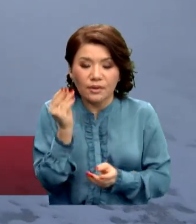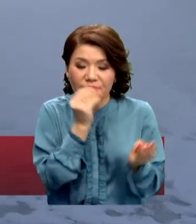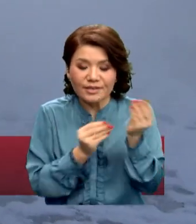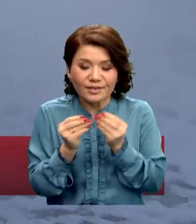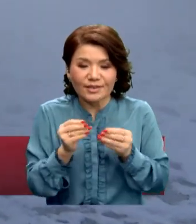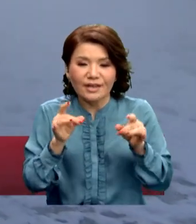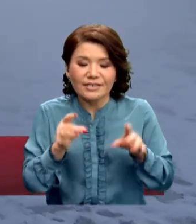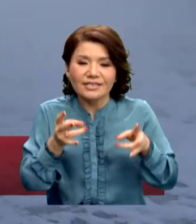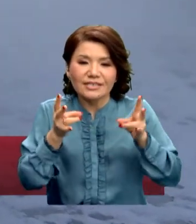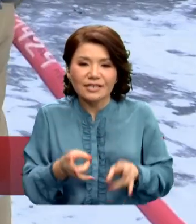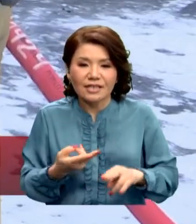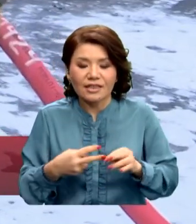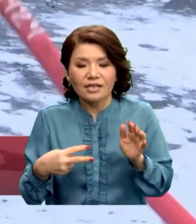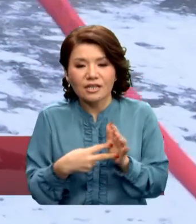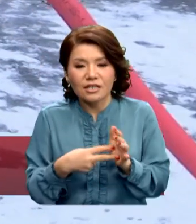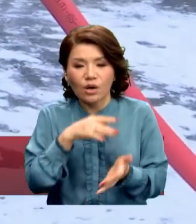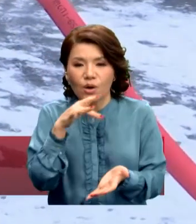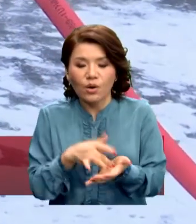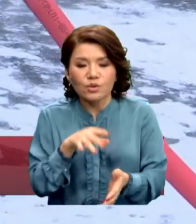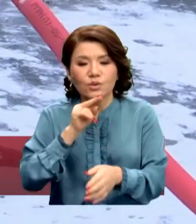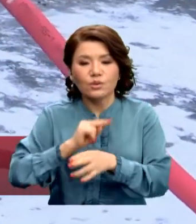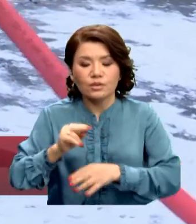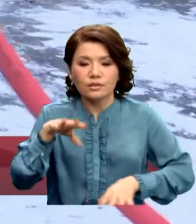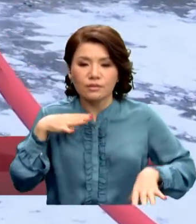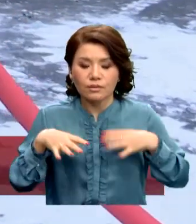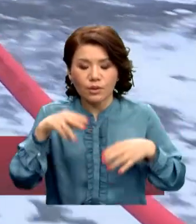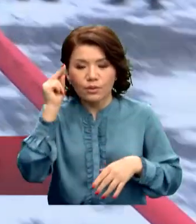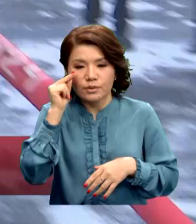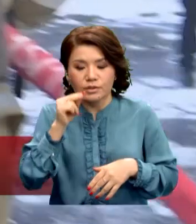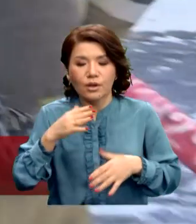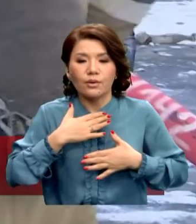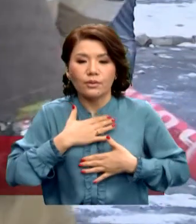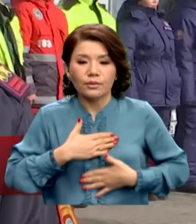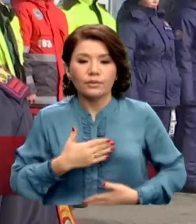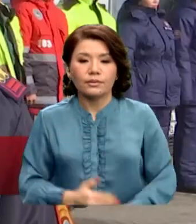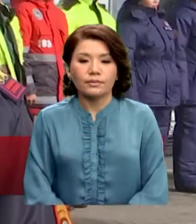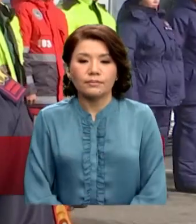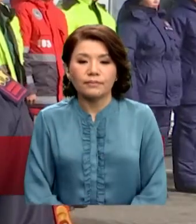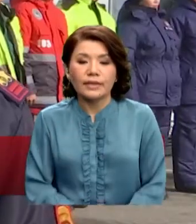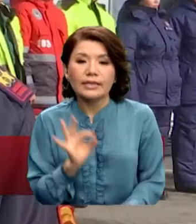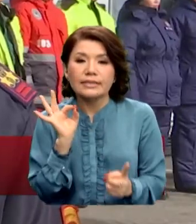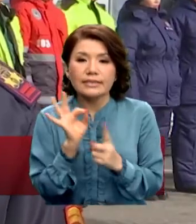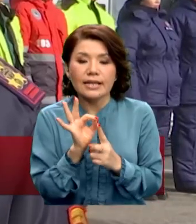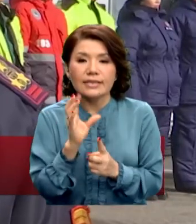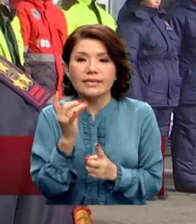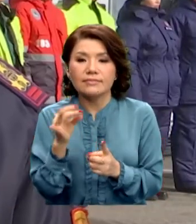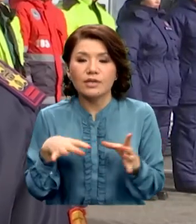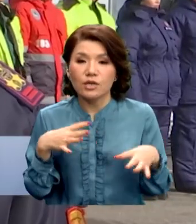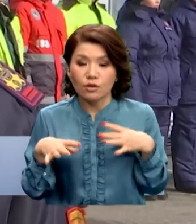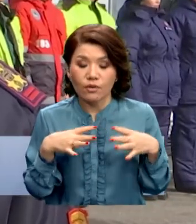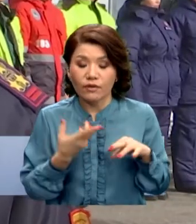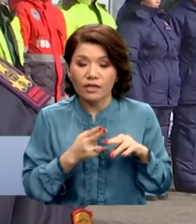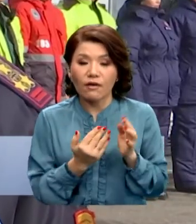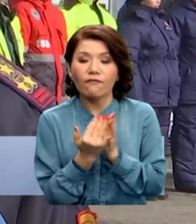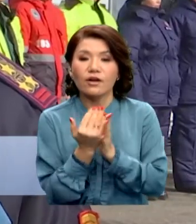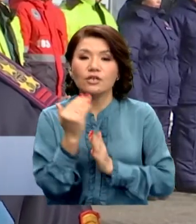созданной стихией была дана оценка общегородскому учению. Удовлетворительно. Целью сейсмотренировки является это